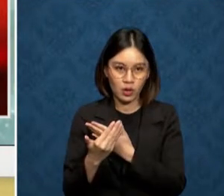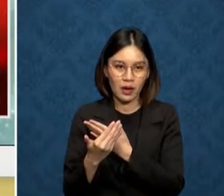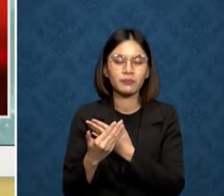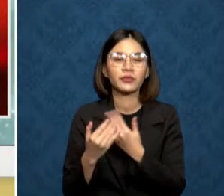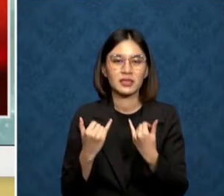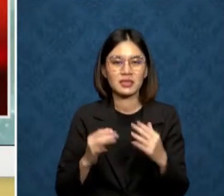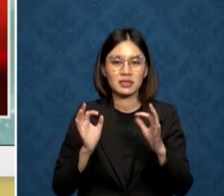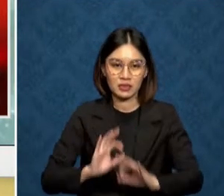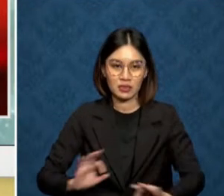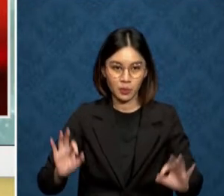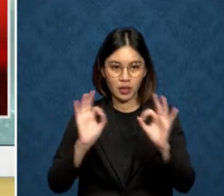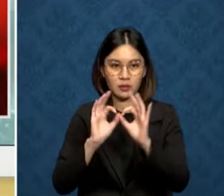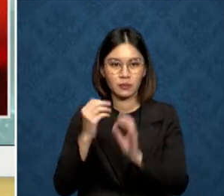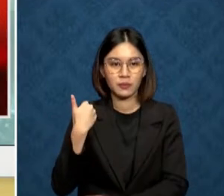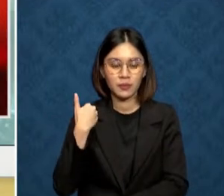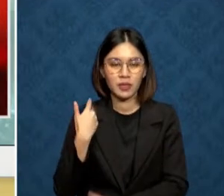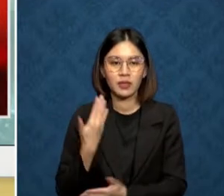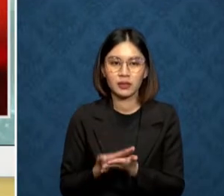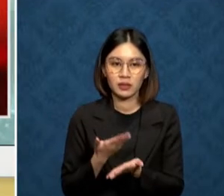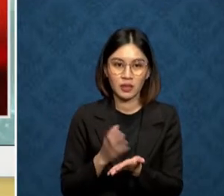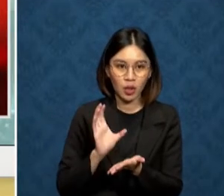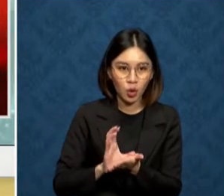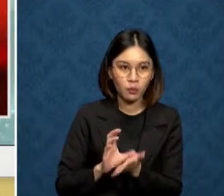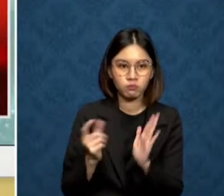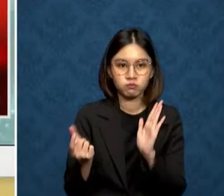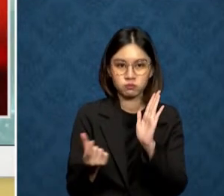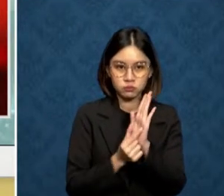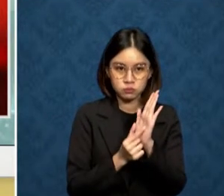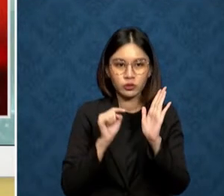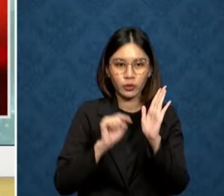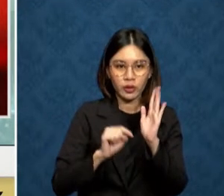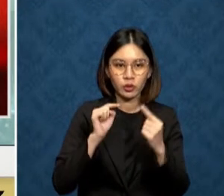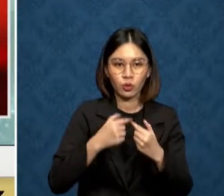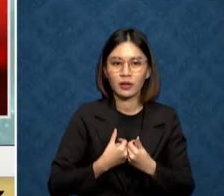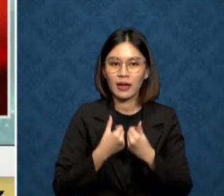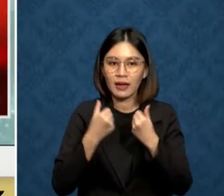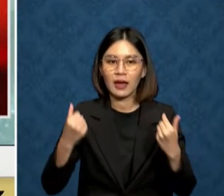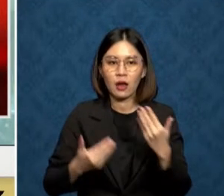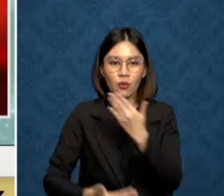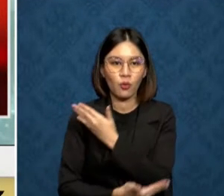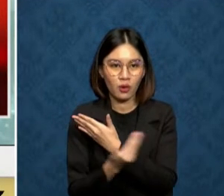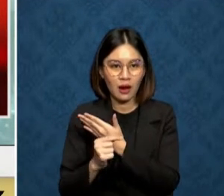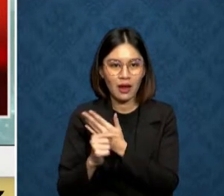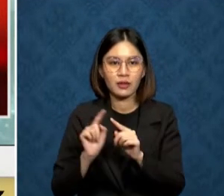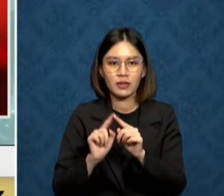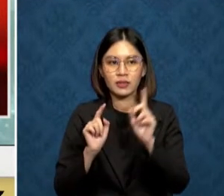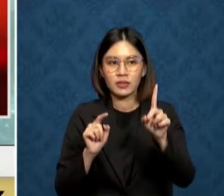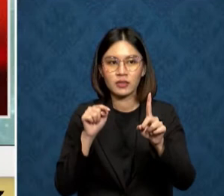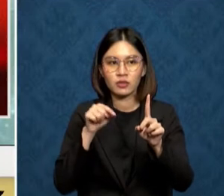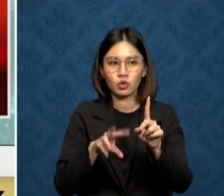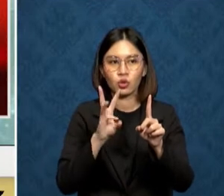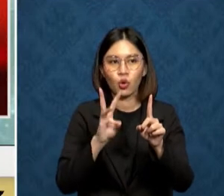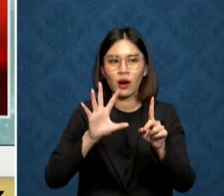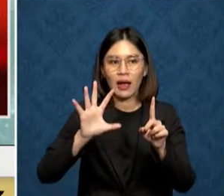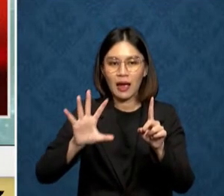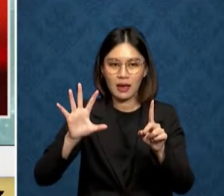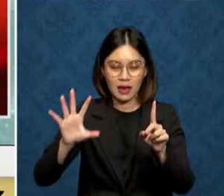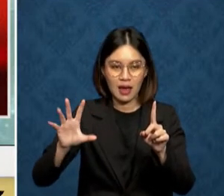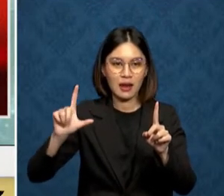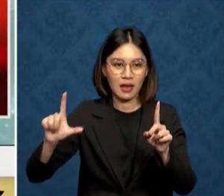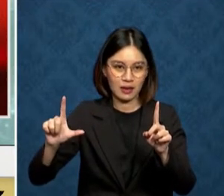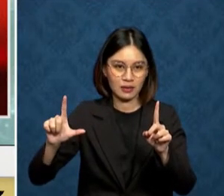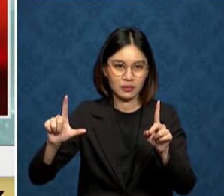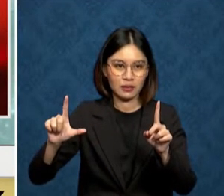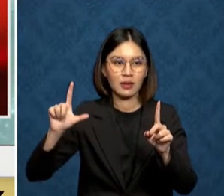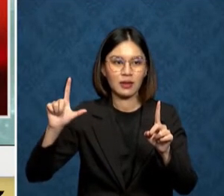นี่สำคญทเดยวครับงบประมาณที่เราใส่ไ้ในสูตรนี้ของกขยายโอกาสนั้น1.655 ล